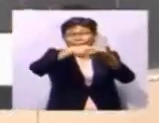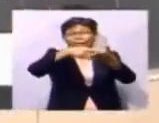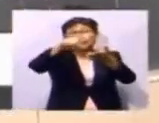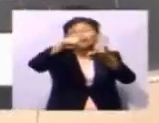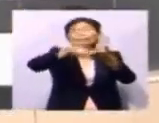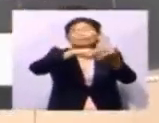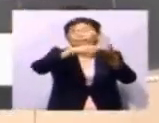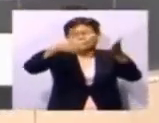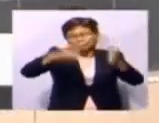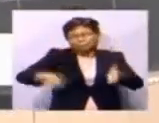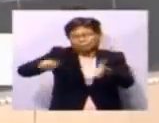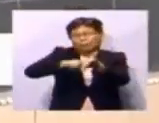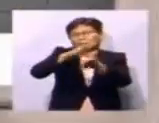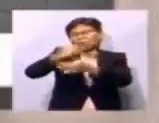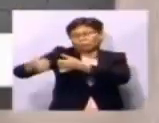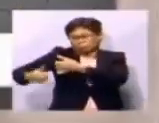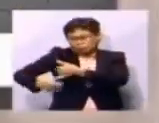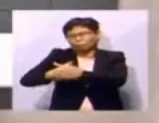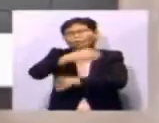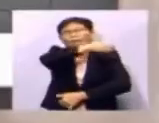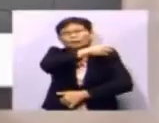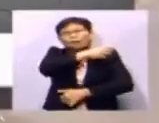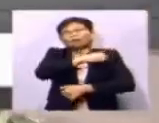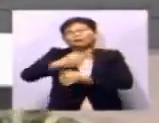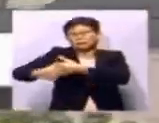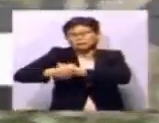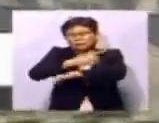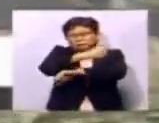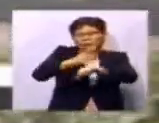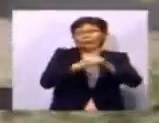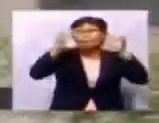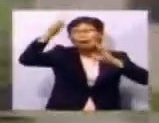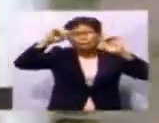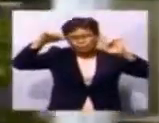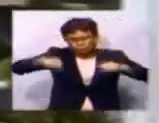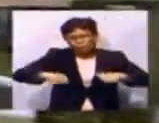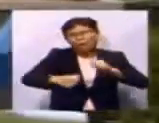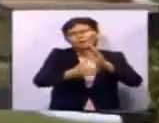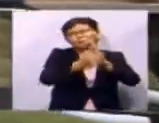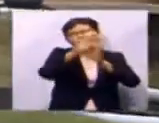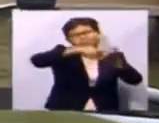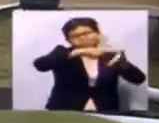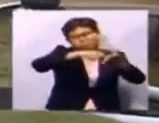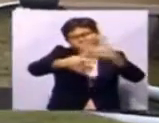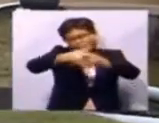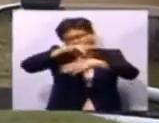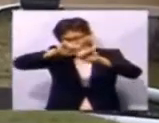daripada anggota dan pegawai Tentera Darat Malaysia layak melakukan pengundian awal.